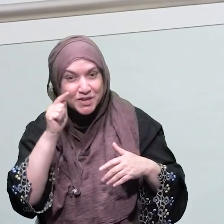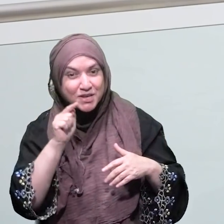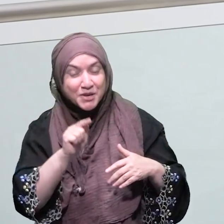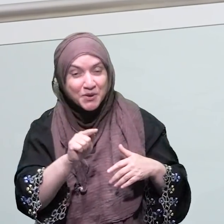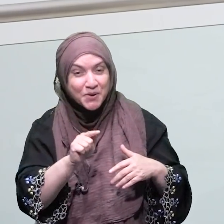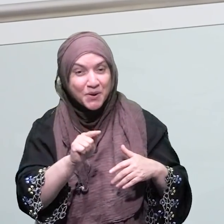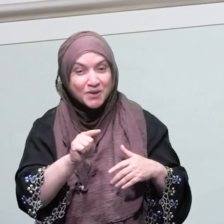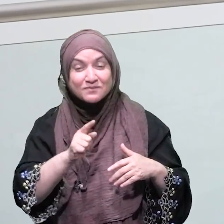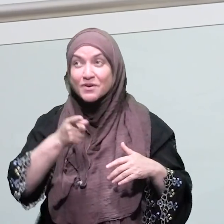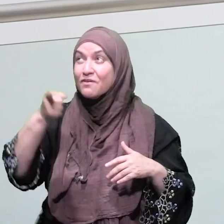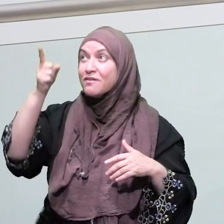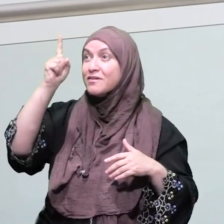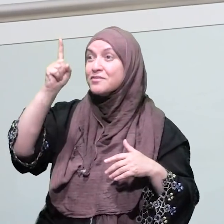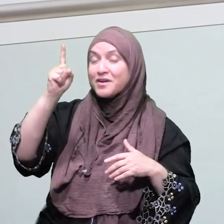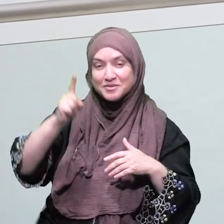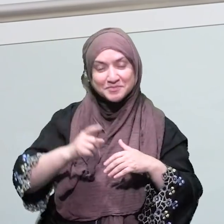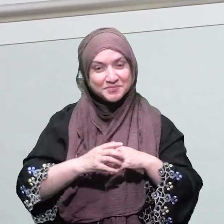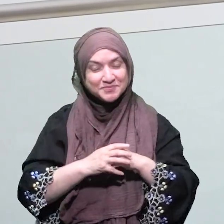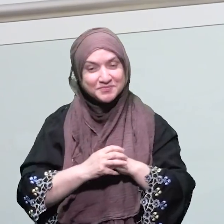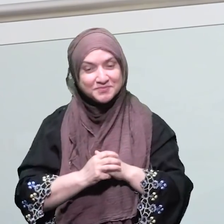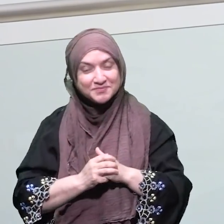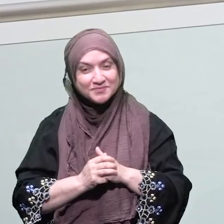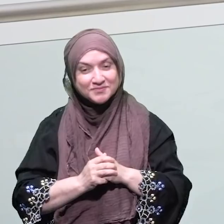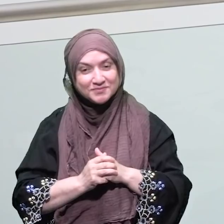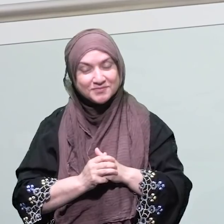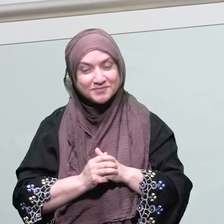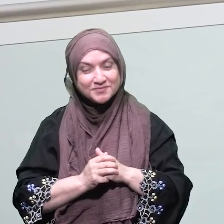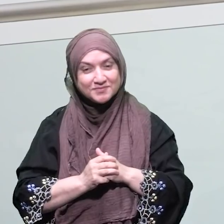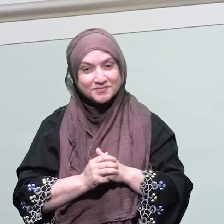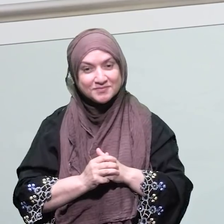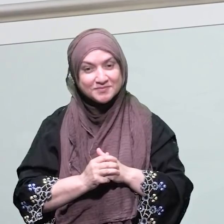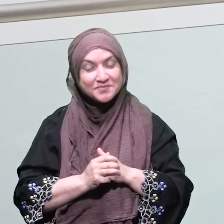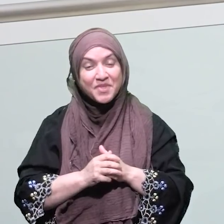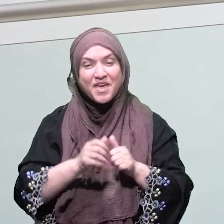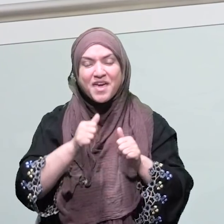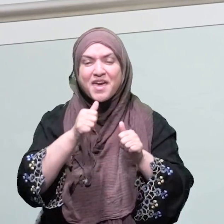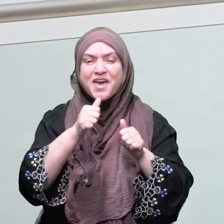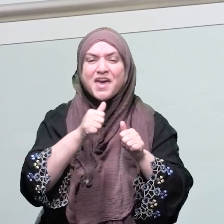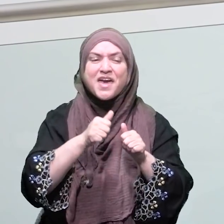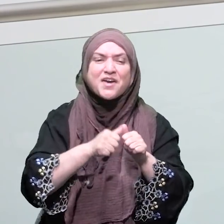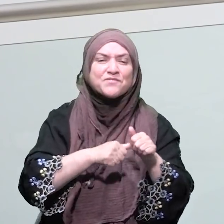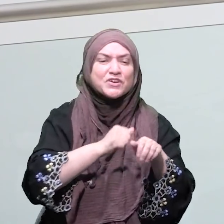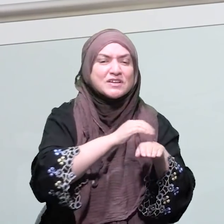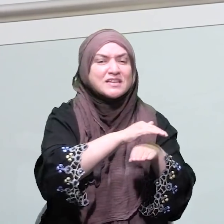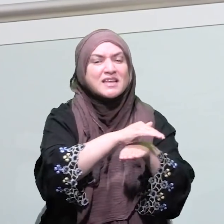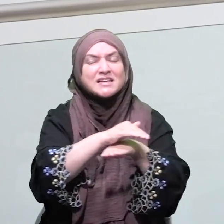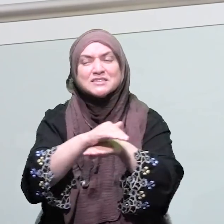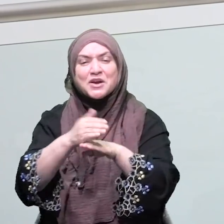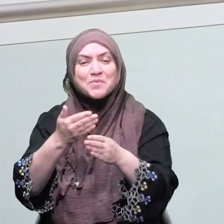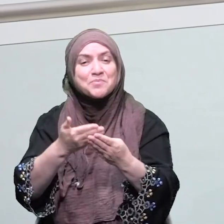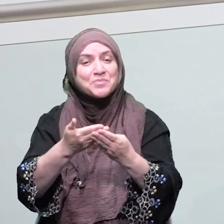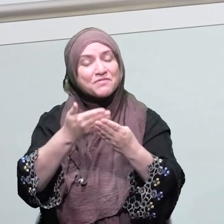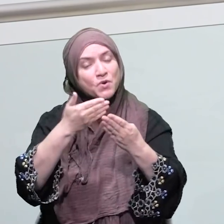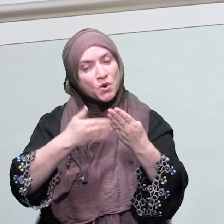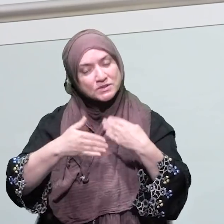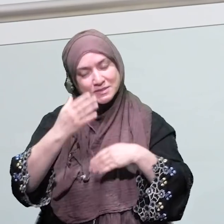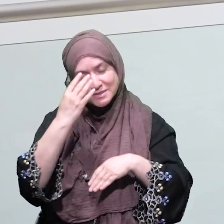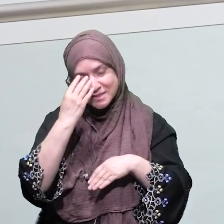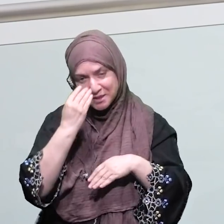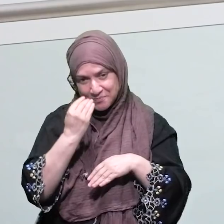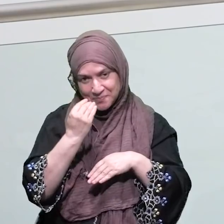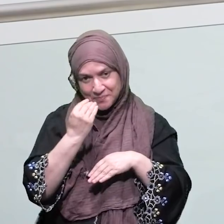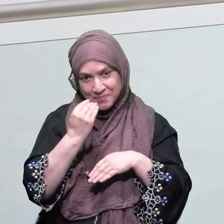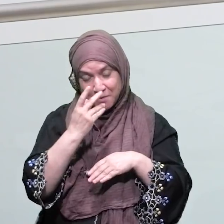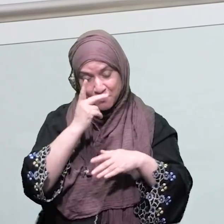place to go. And every night before you sleep, the Prophet ﷺ said, يَعْقِدُ الشَّيْطَانُ عَلَى